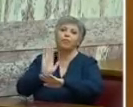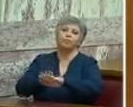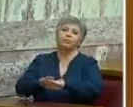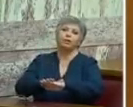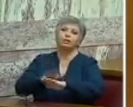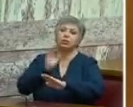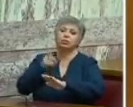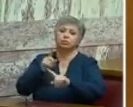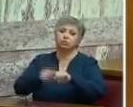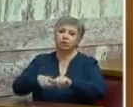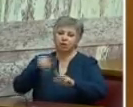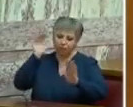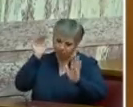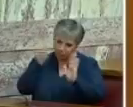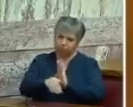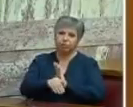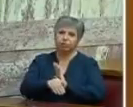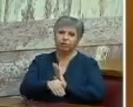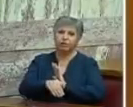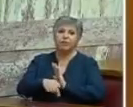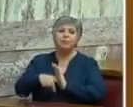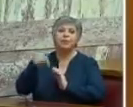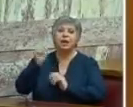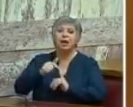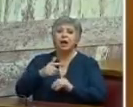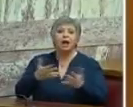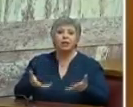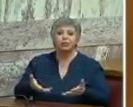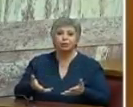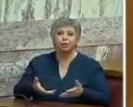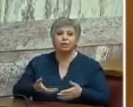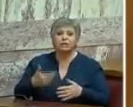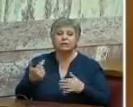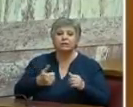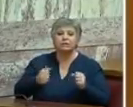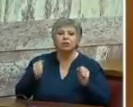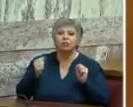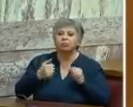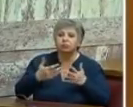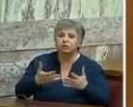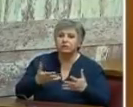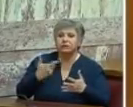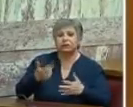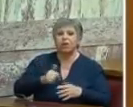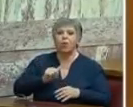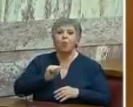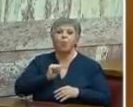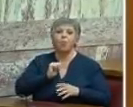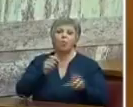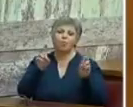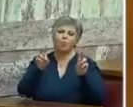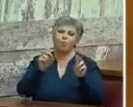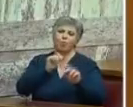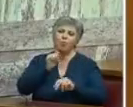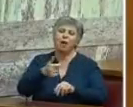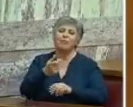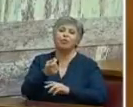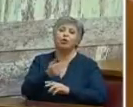ένα μεγάλο μέρος αυτής της χρεοκοπίας αφορά το μαύρο χρήμα στην υγεία. Όλοι αναγνωρίζουν το